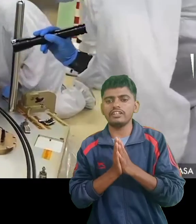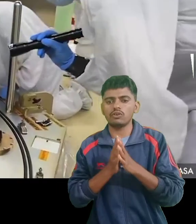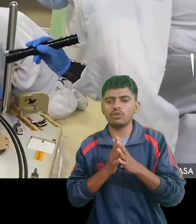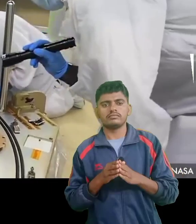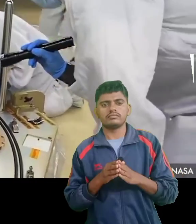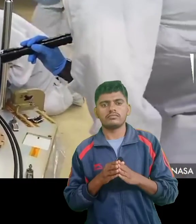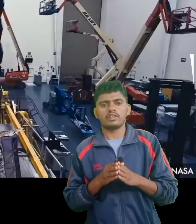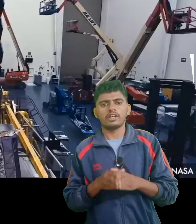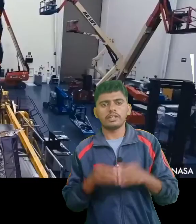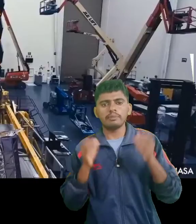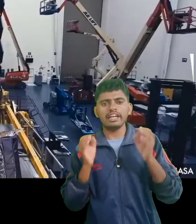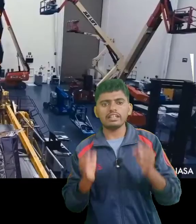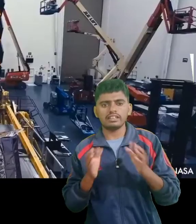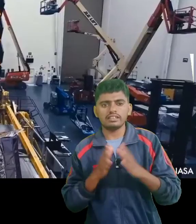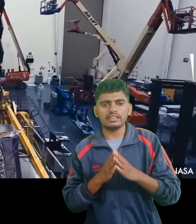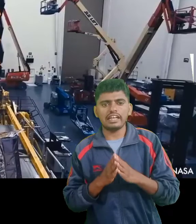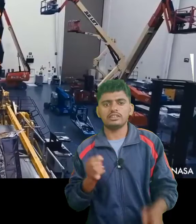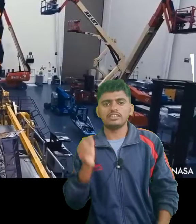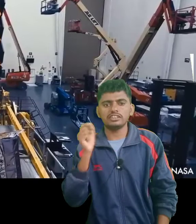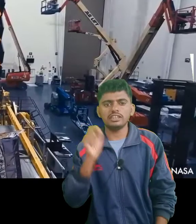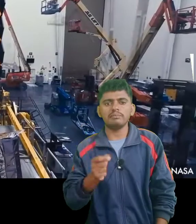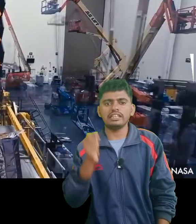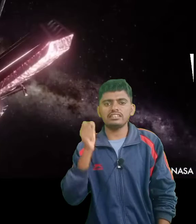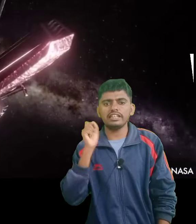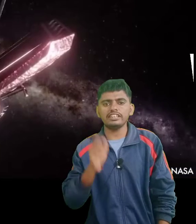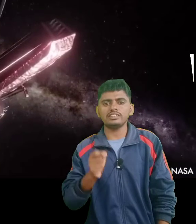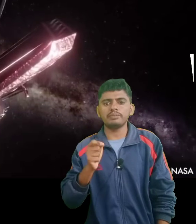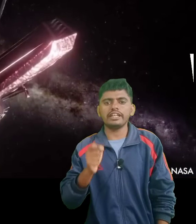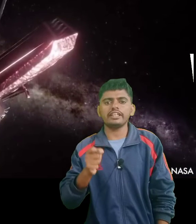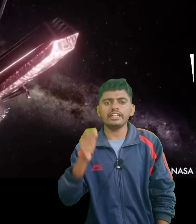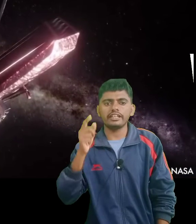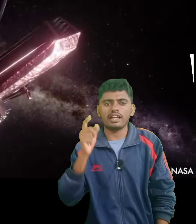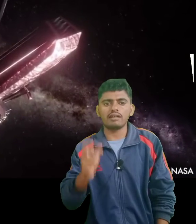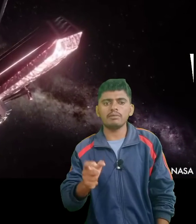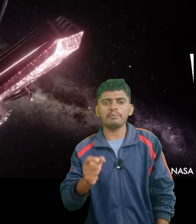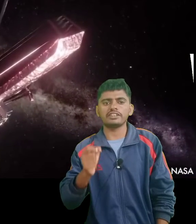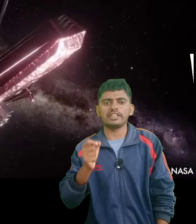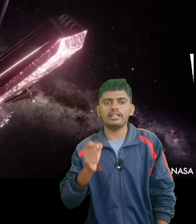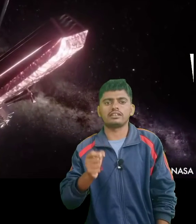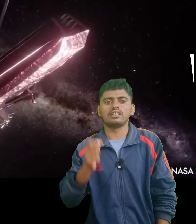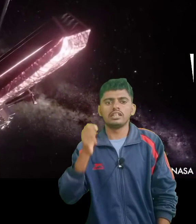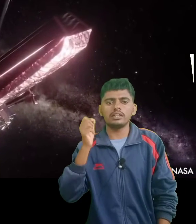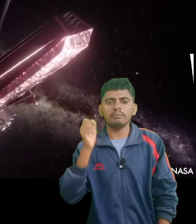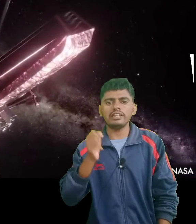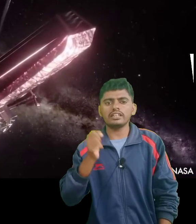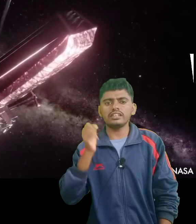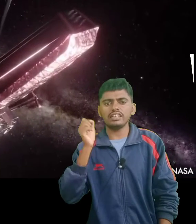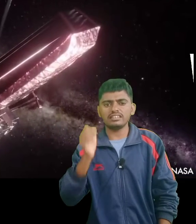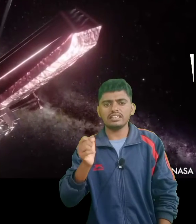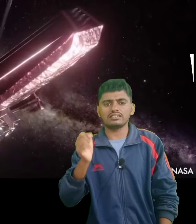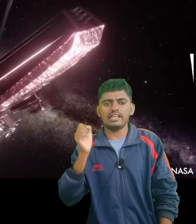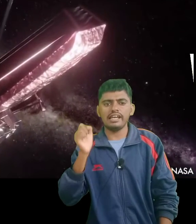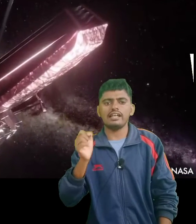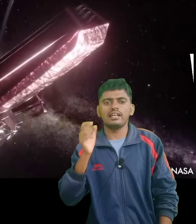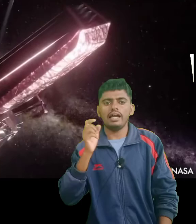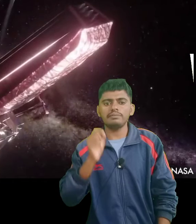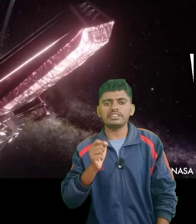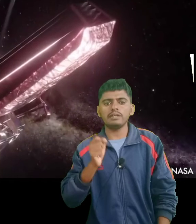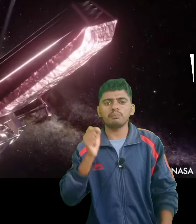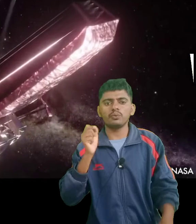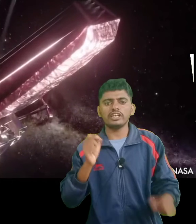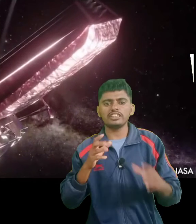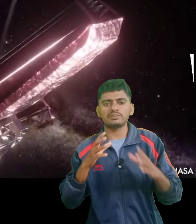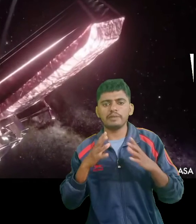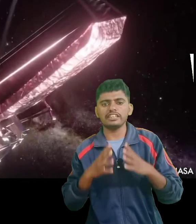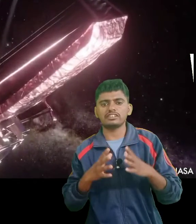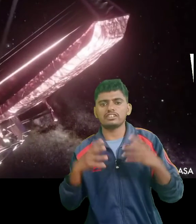रेड लाइट को रिफ्लेक्ट करता है, जिसकी मदद से इस मिरर के 98% रिफ्लेक्टिनेस है। अब